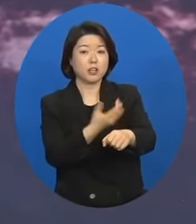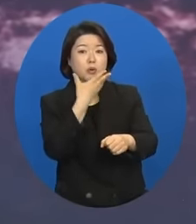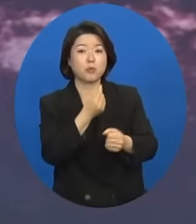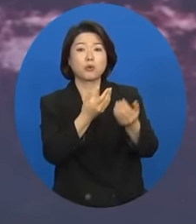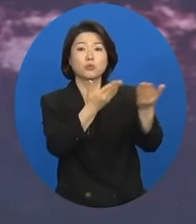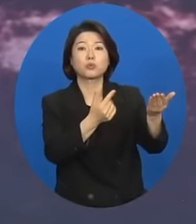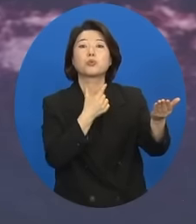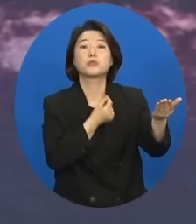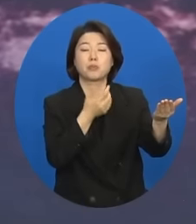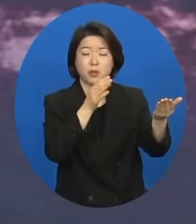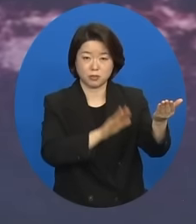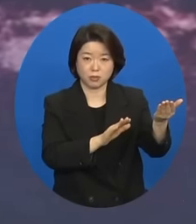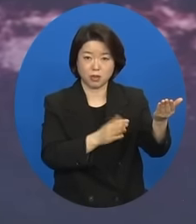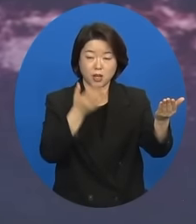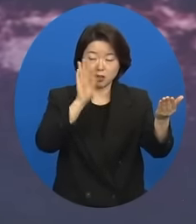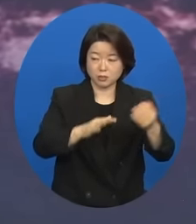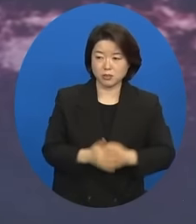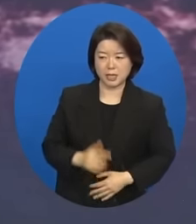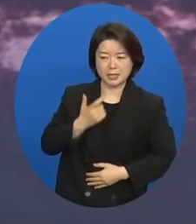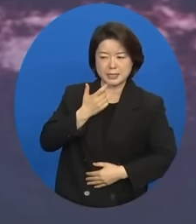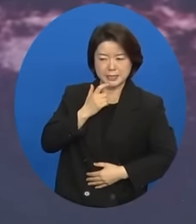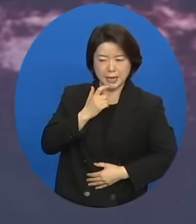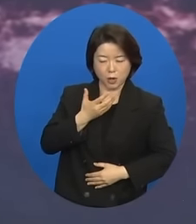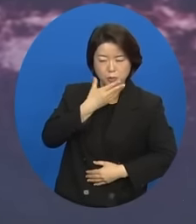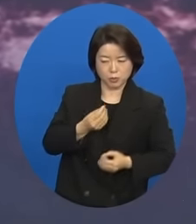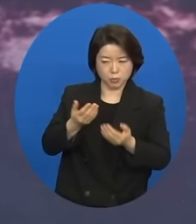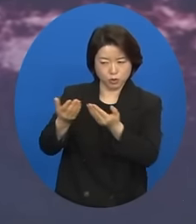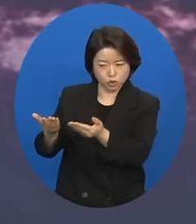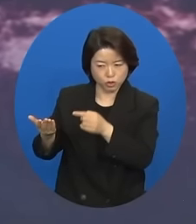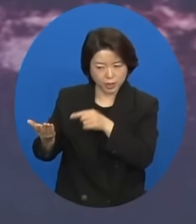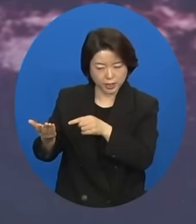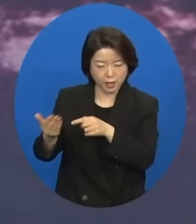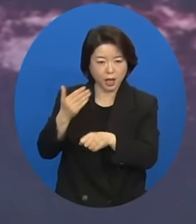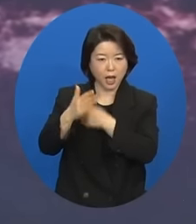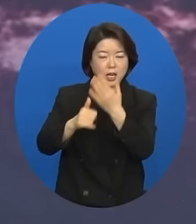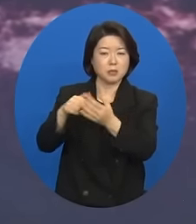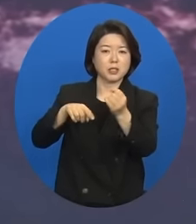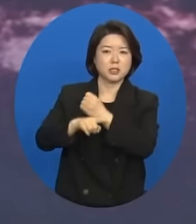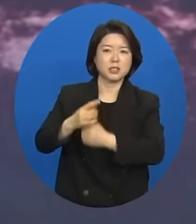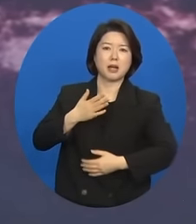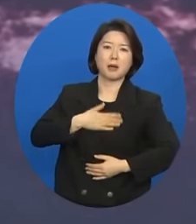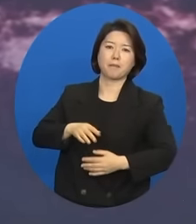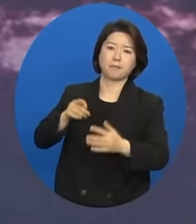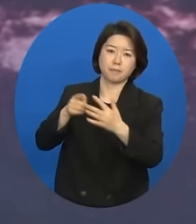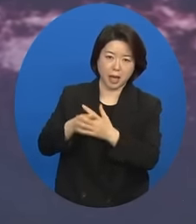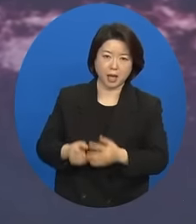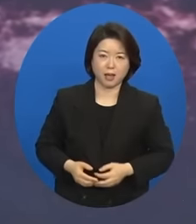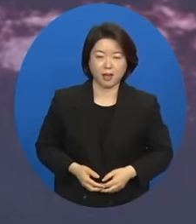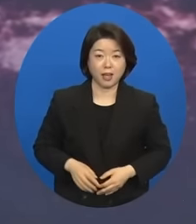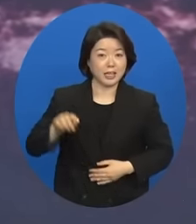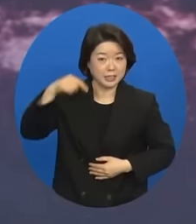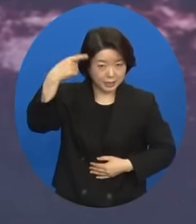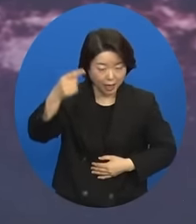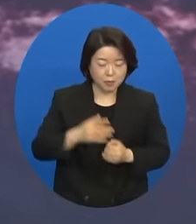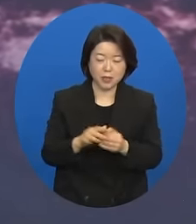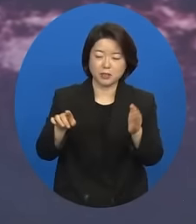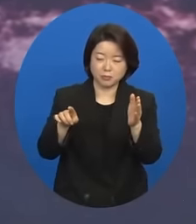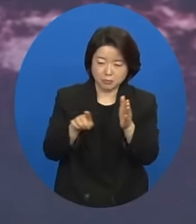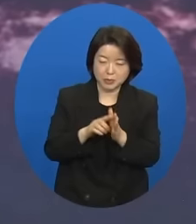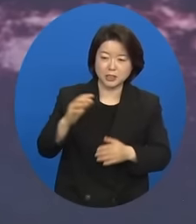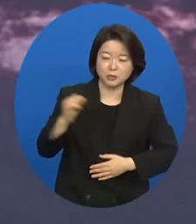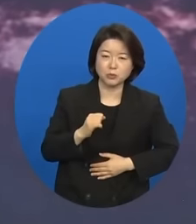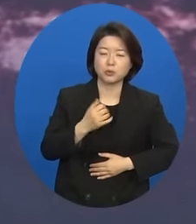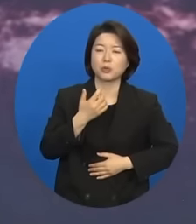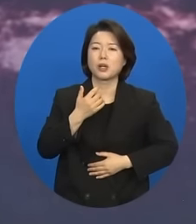나중에이 야곱에게 축복하는 것이 하나님이 뜻인 것을 그가 알게 됩니다 그러면서 믿음으로 이삭에게 축복을